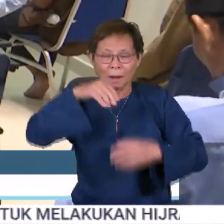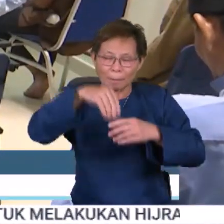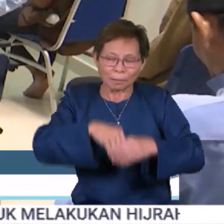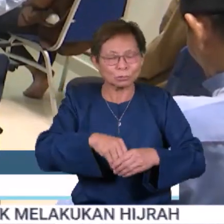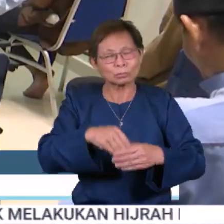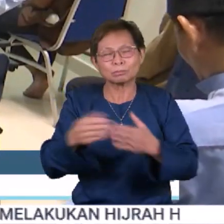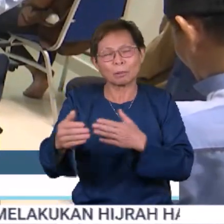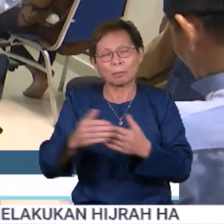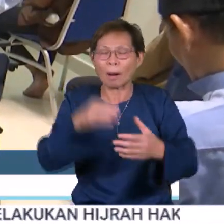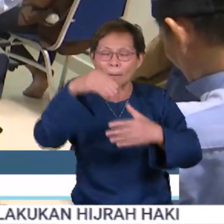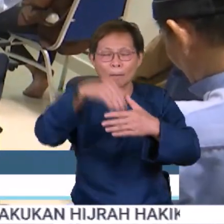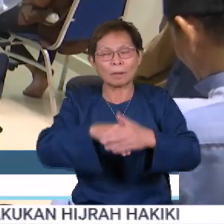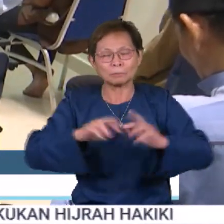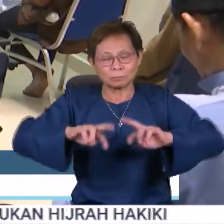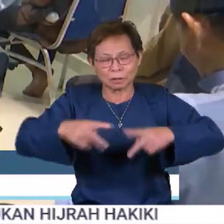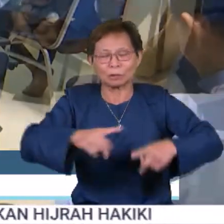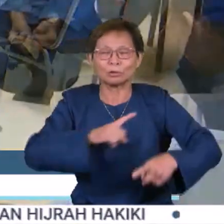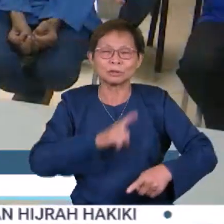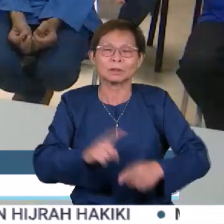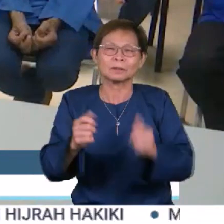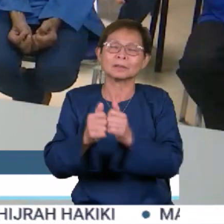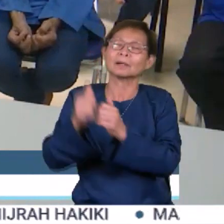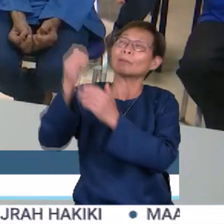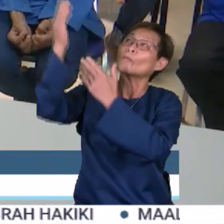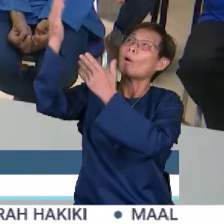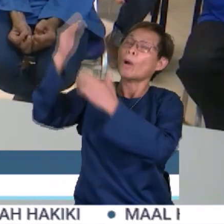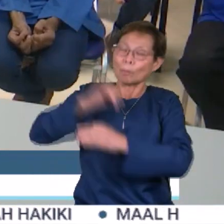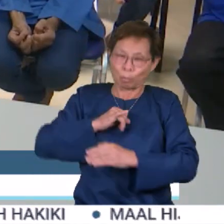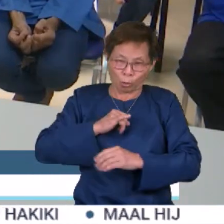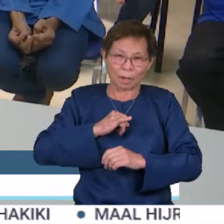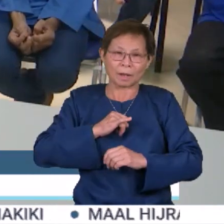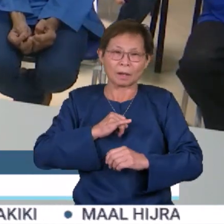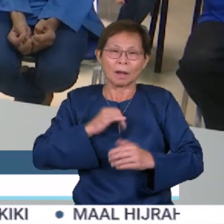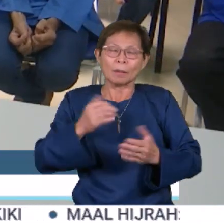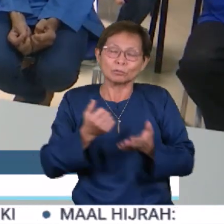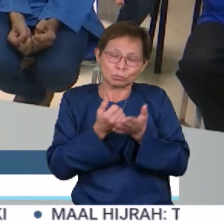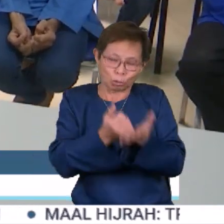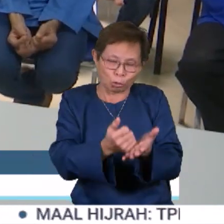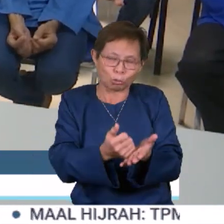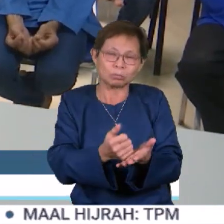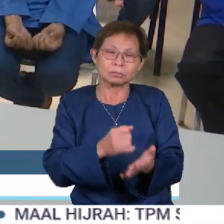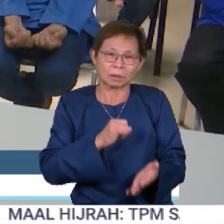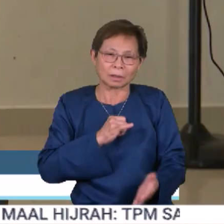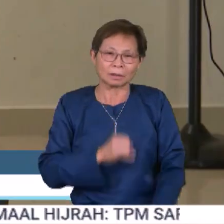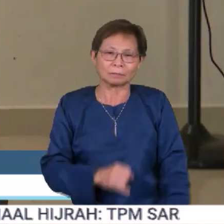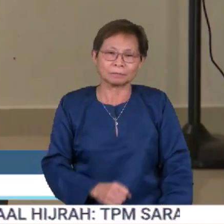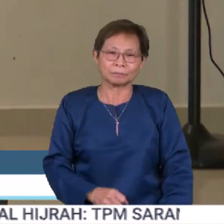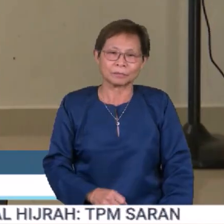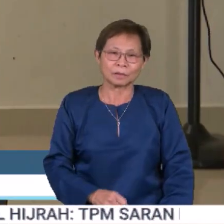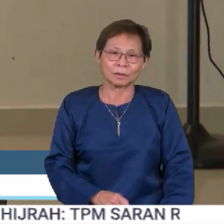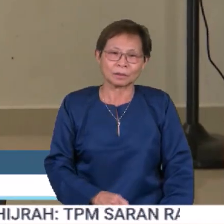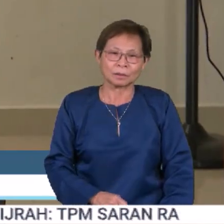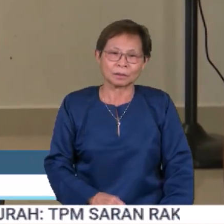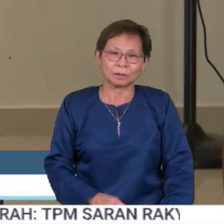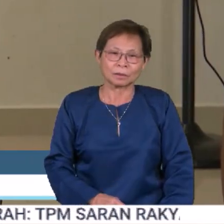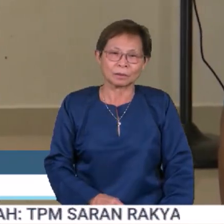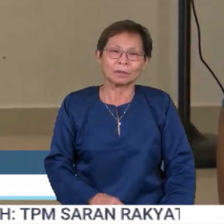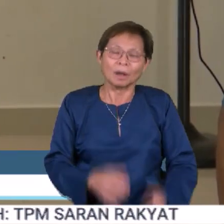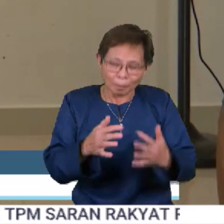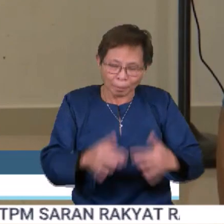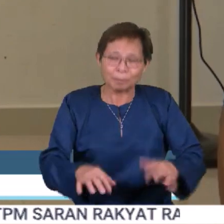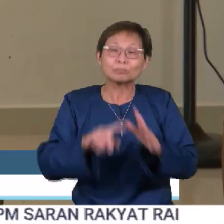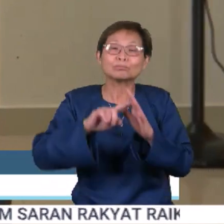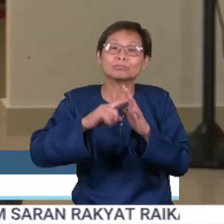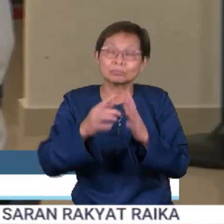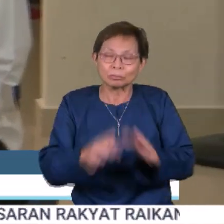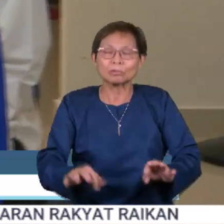Islam lah, baik kan. Ya Allah SWT boleh juga tolong kamu kan. Awak buat belajar solat penting kan,